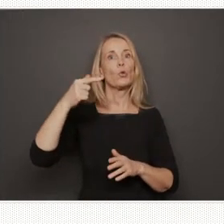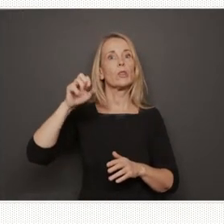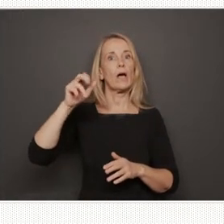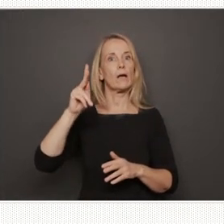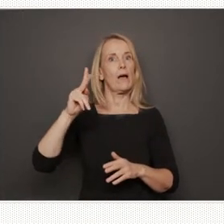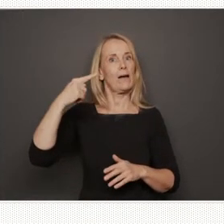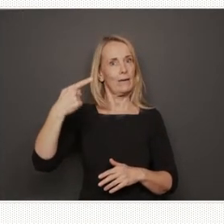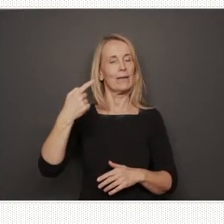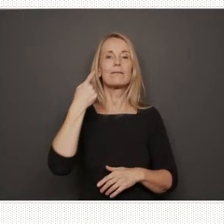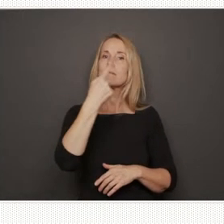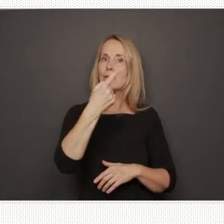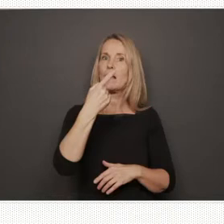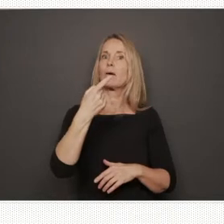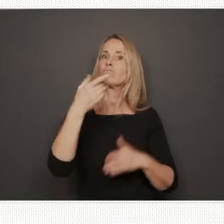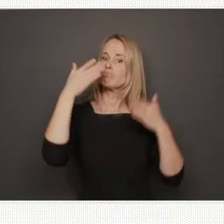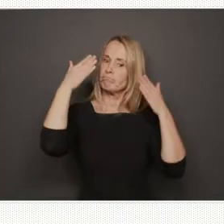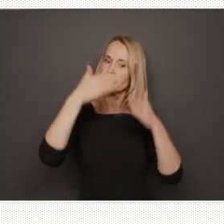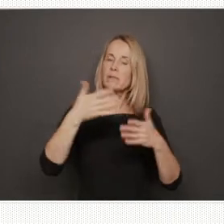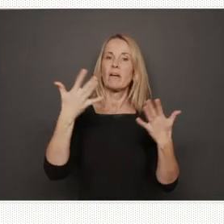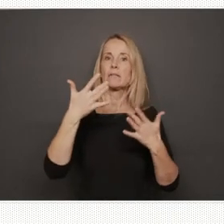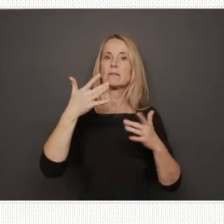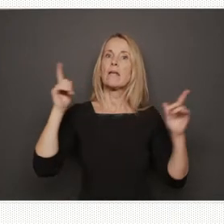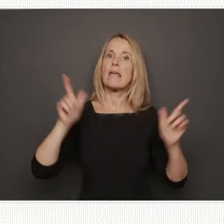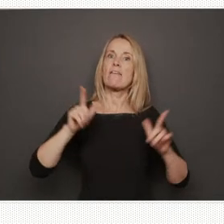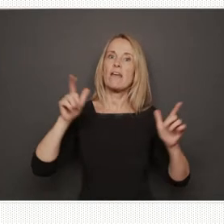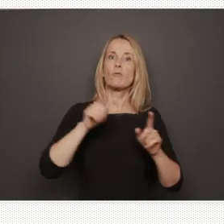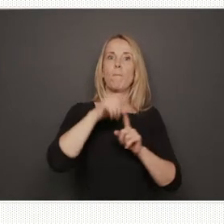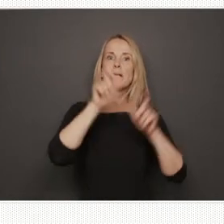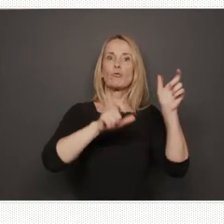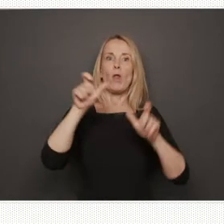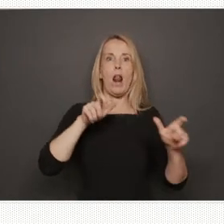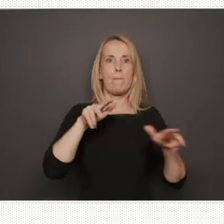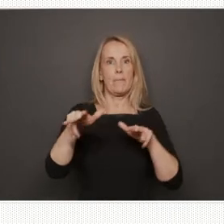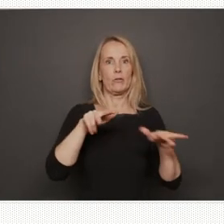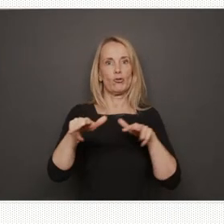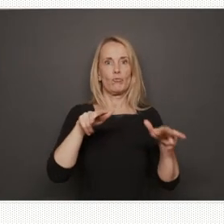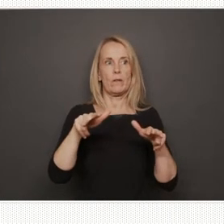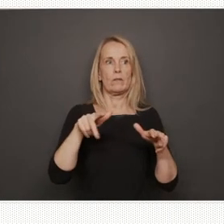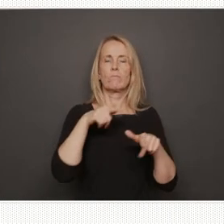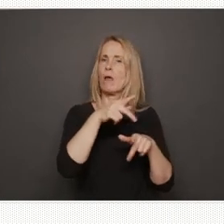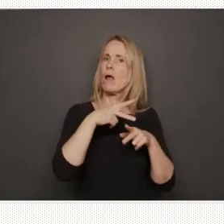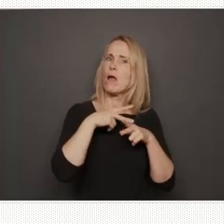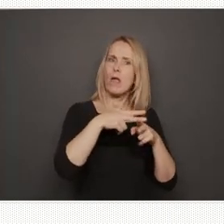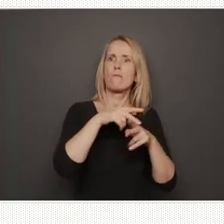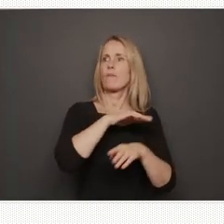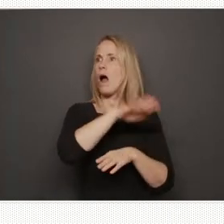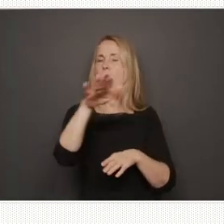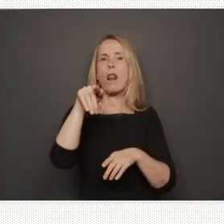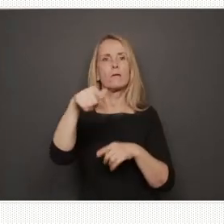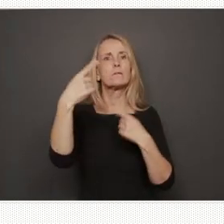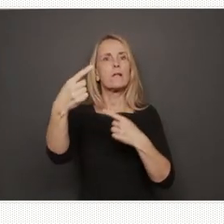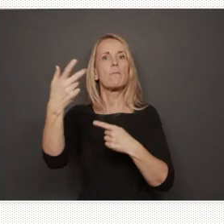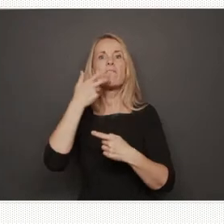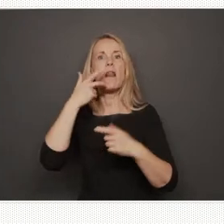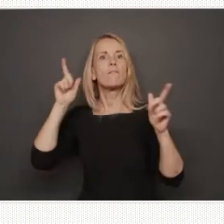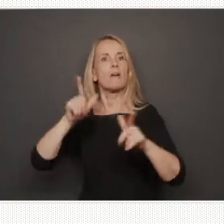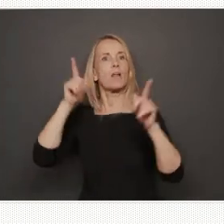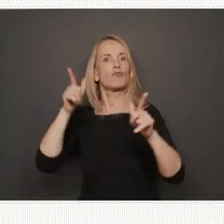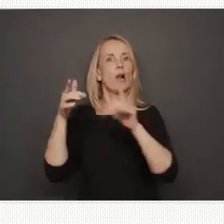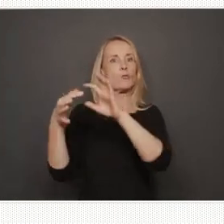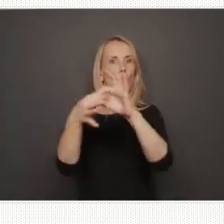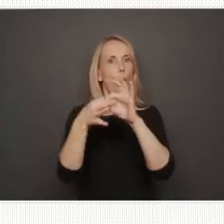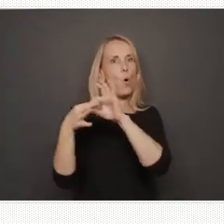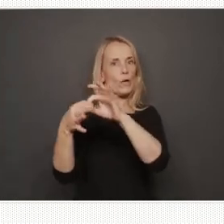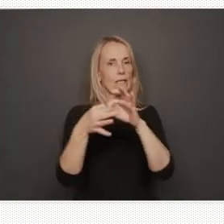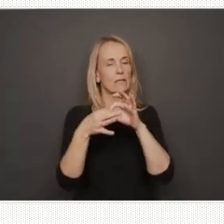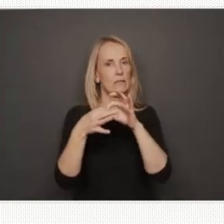auf das Event- und Personalmanagement spezialisiert und hilft bei allen Belangen der Veranstaltungsorganisation. Die